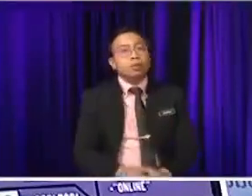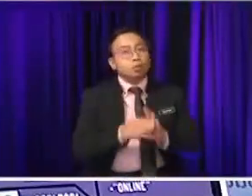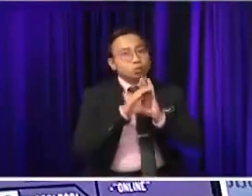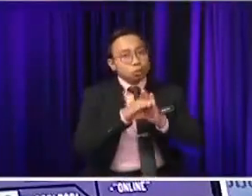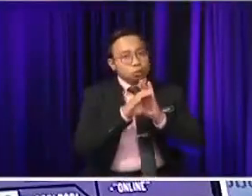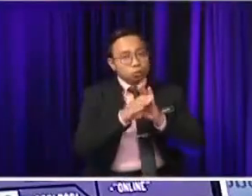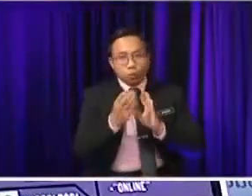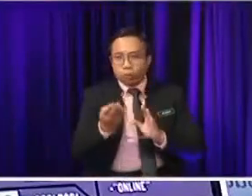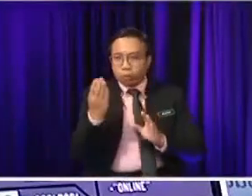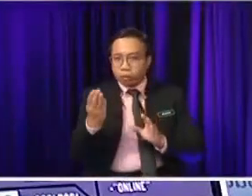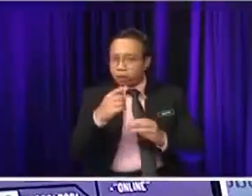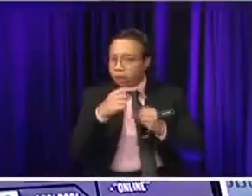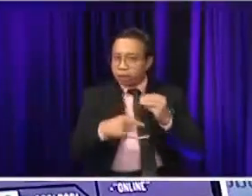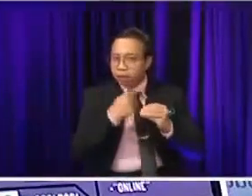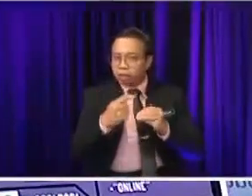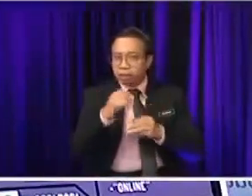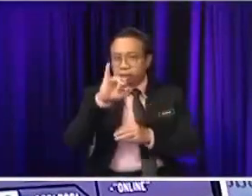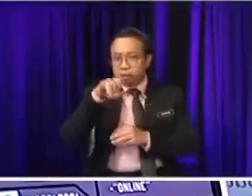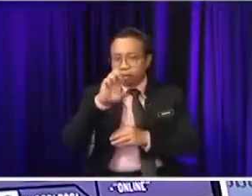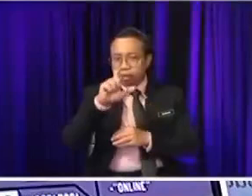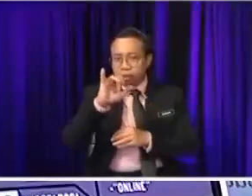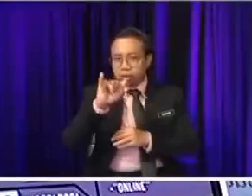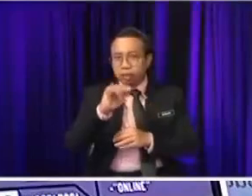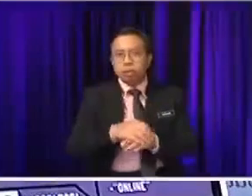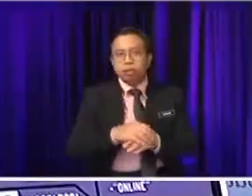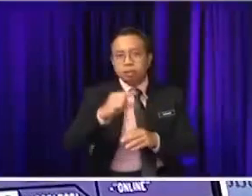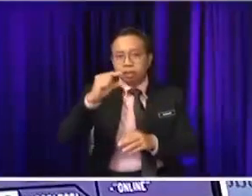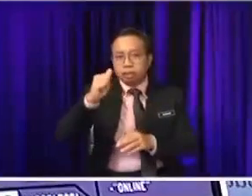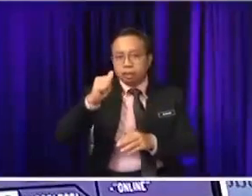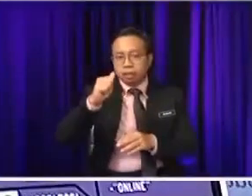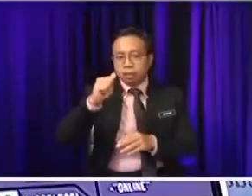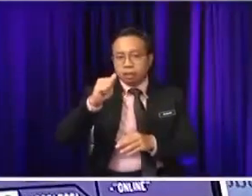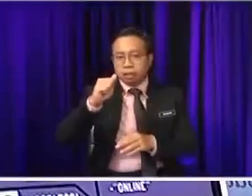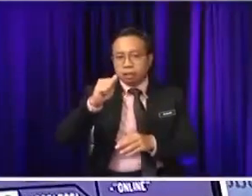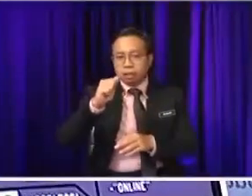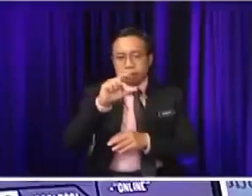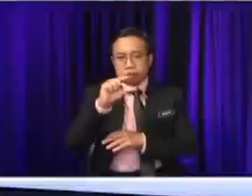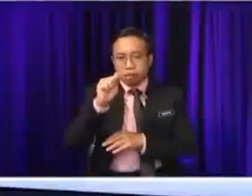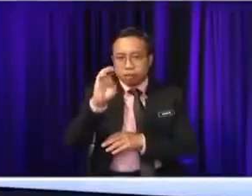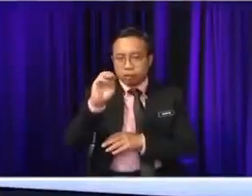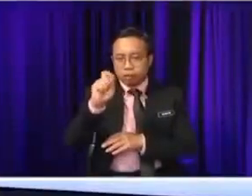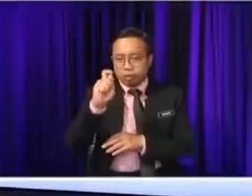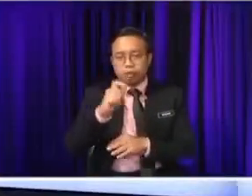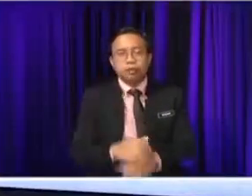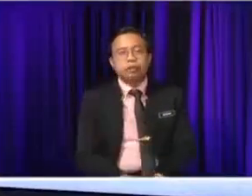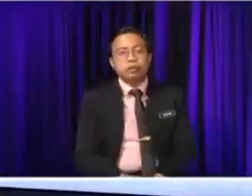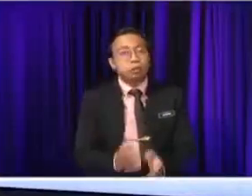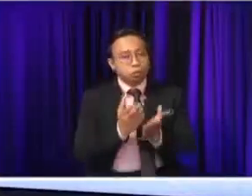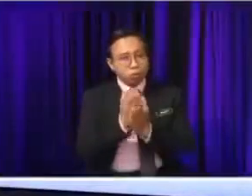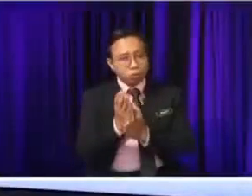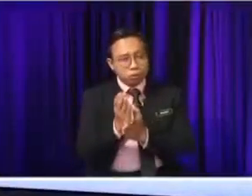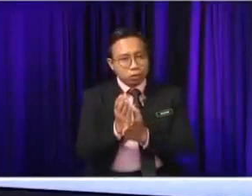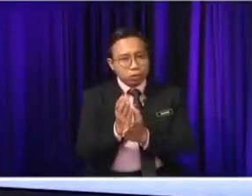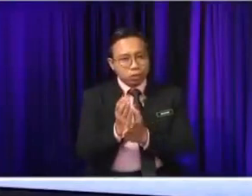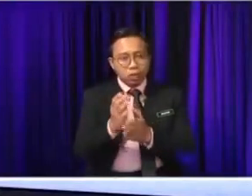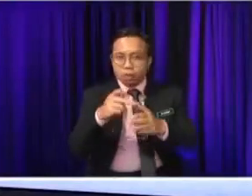dia enak berkaitan dengan Jelly Gamat bisa kita Carilah gambar apa semuanya oke dan seterusnya kita cetak